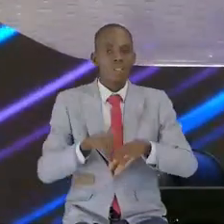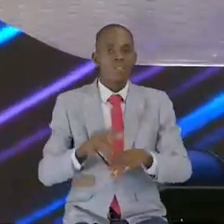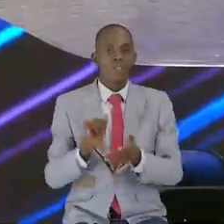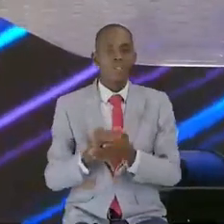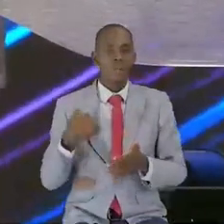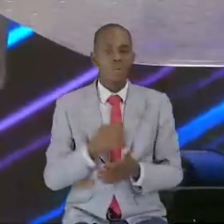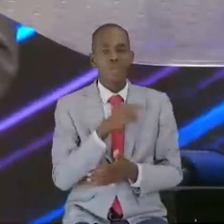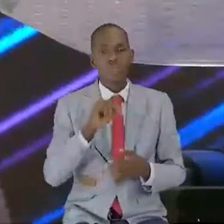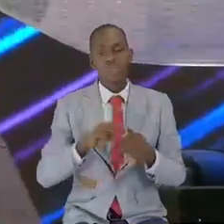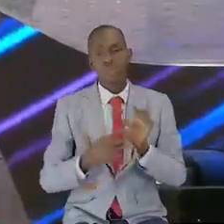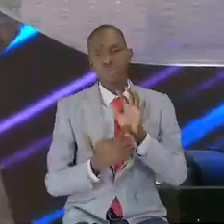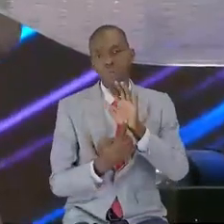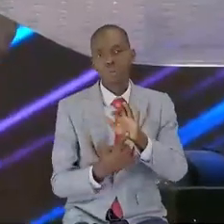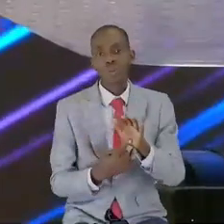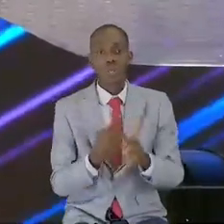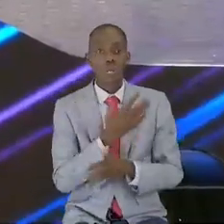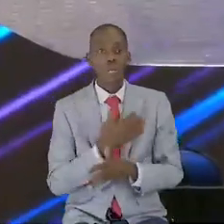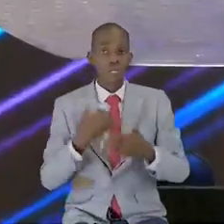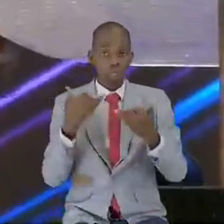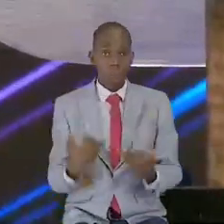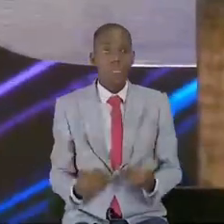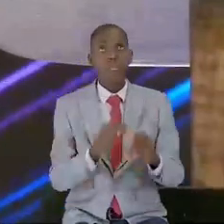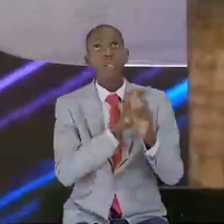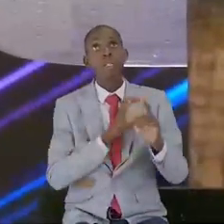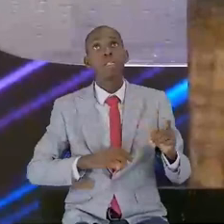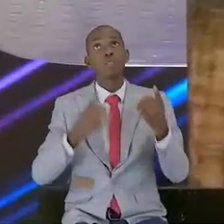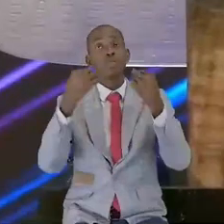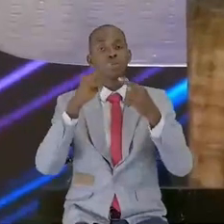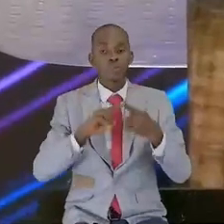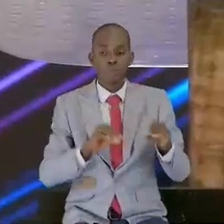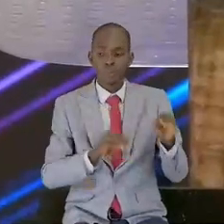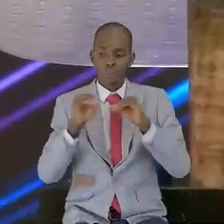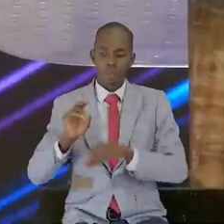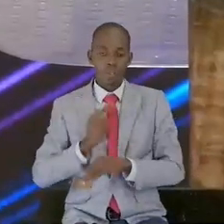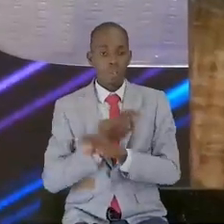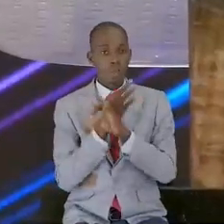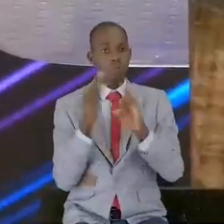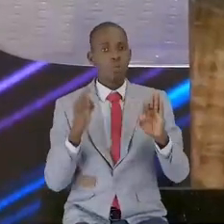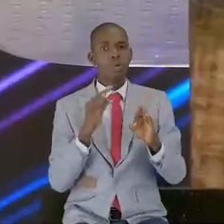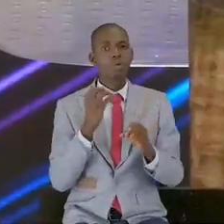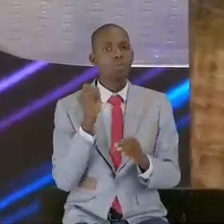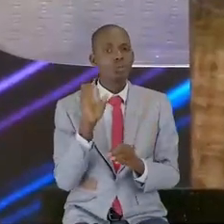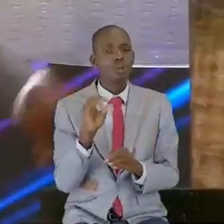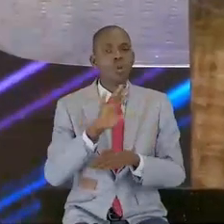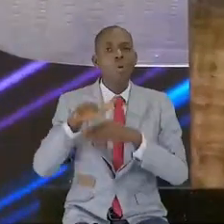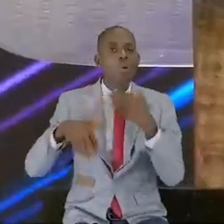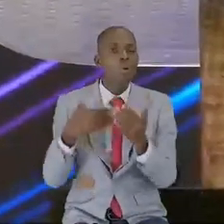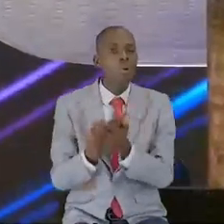manifester ou que nous devrions exprimer. Maintenant, il vient, il nous a franchis. Et maintenant, toutes ces choses du